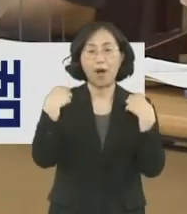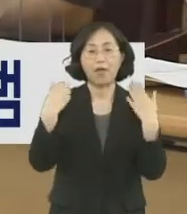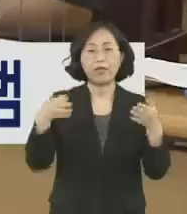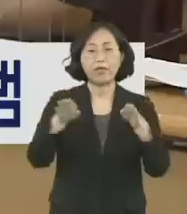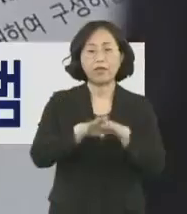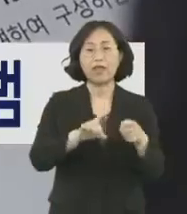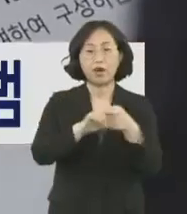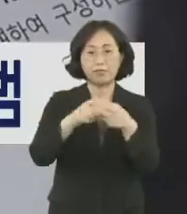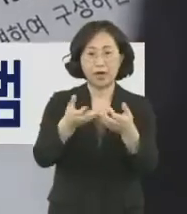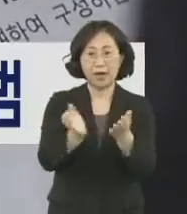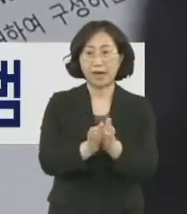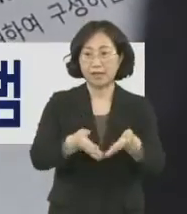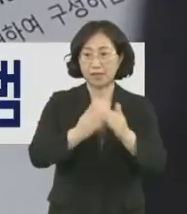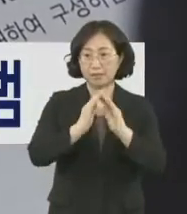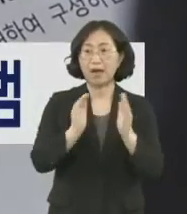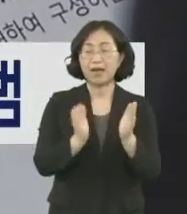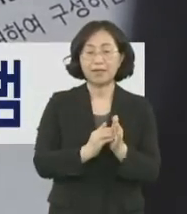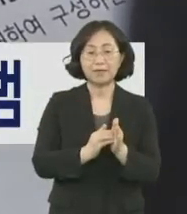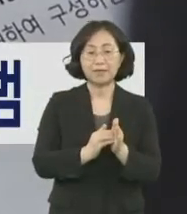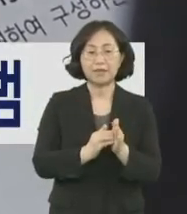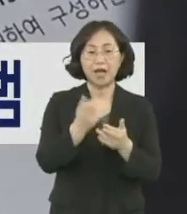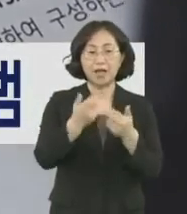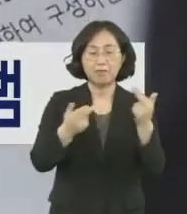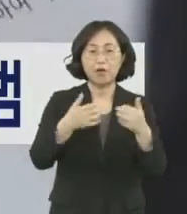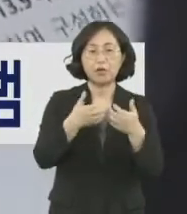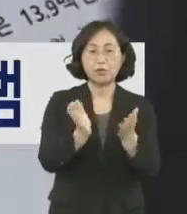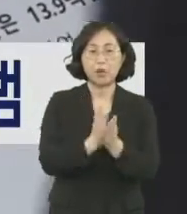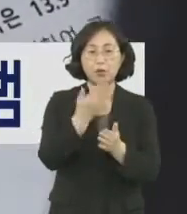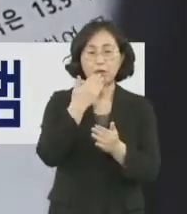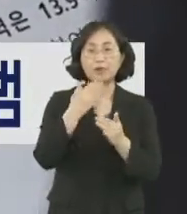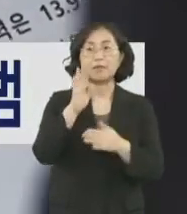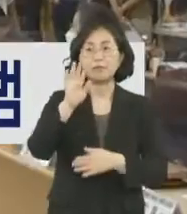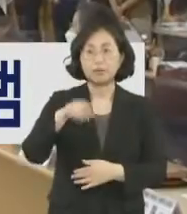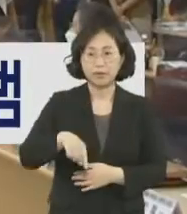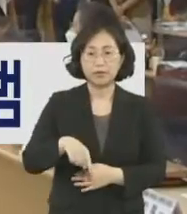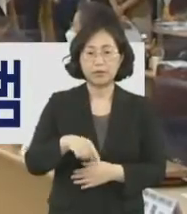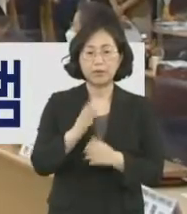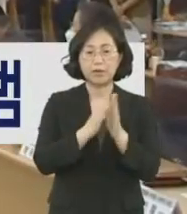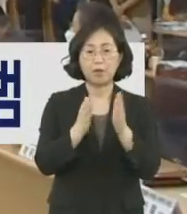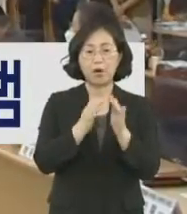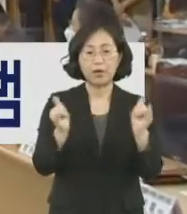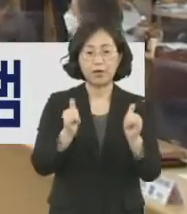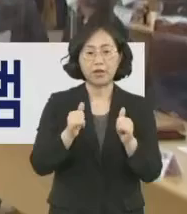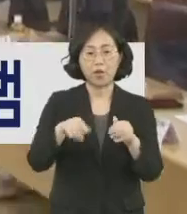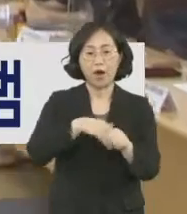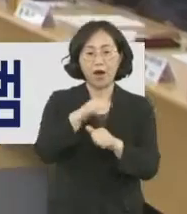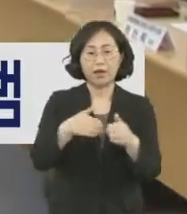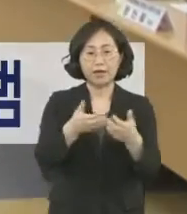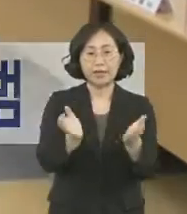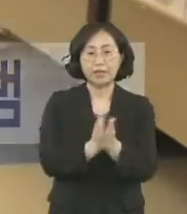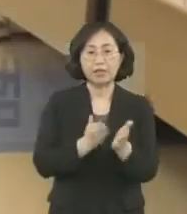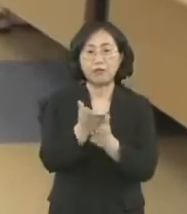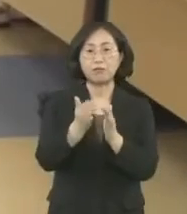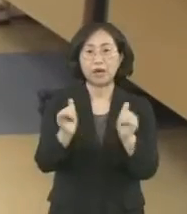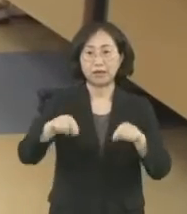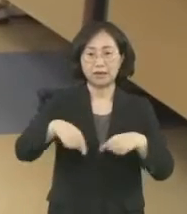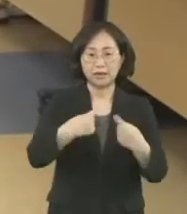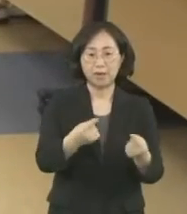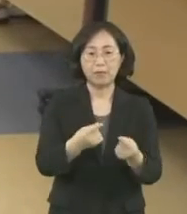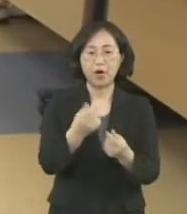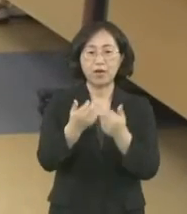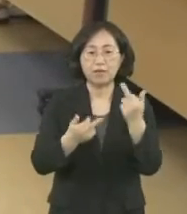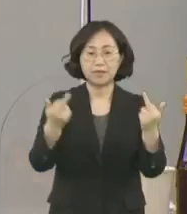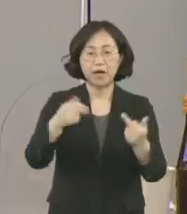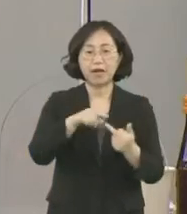출범했습니다 협의회는 산림청과 농식품부 환경부 임업인 환경단체 전문가 등이 참여해 임